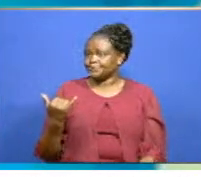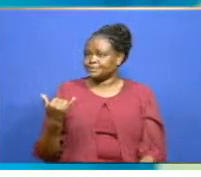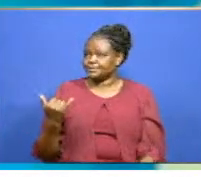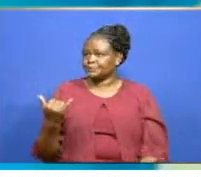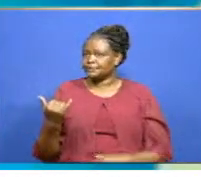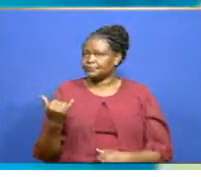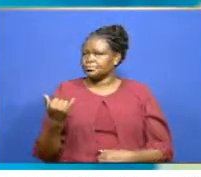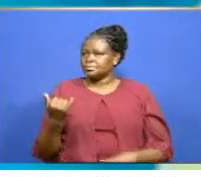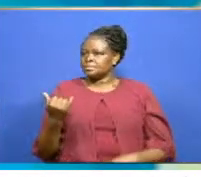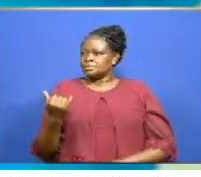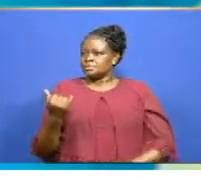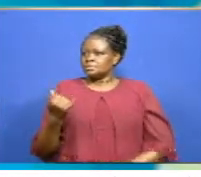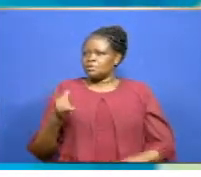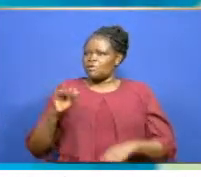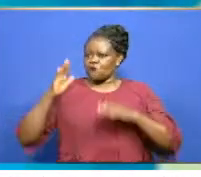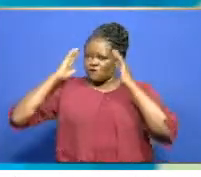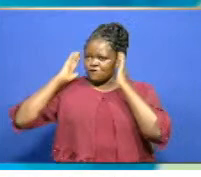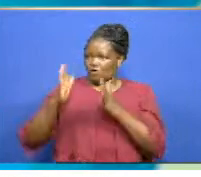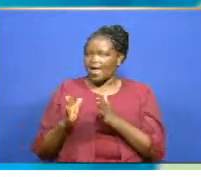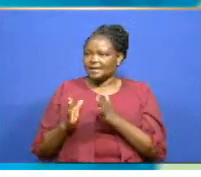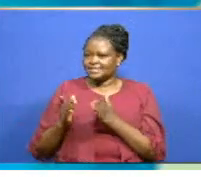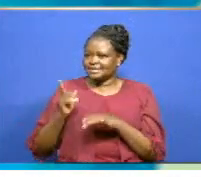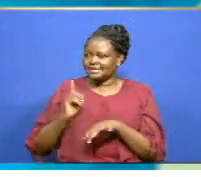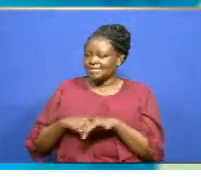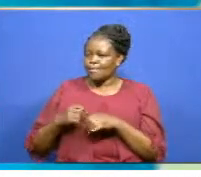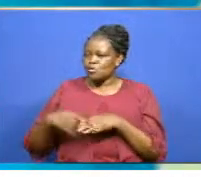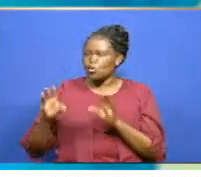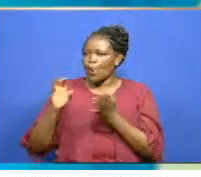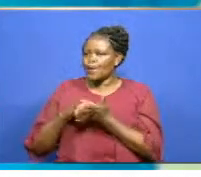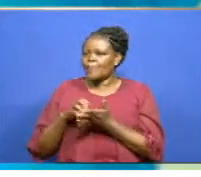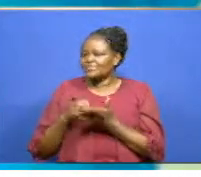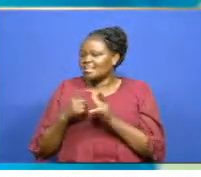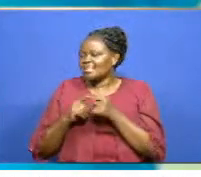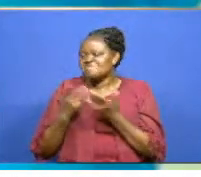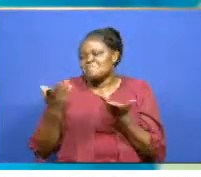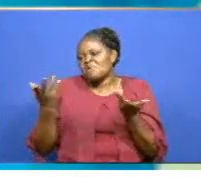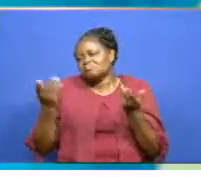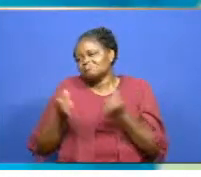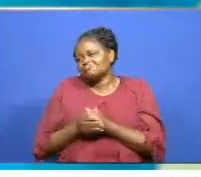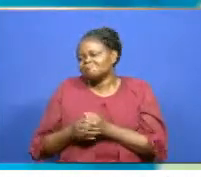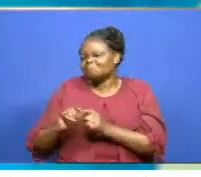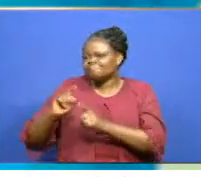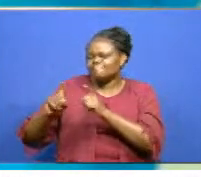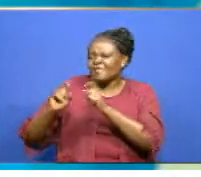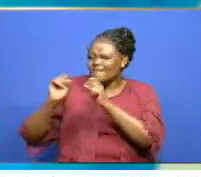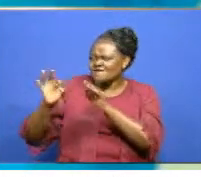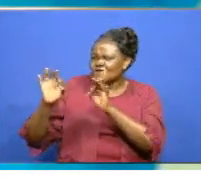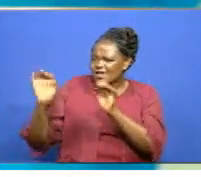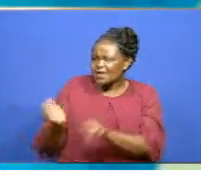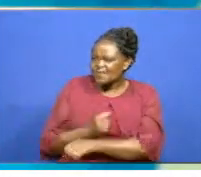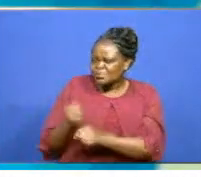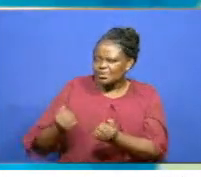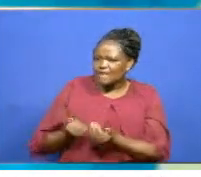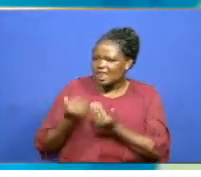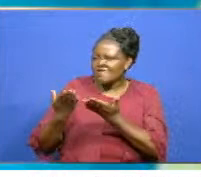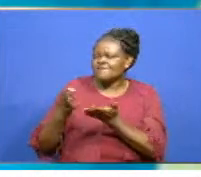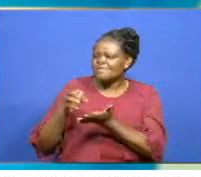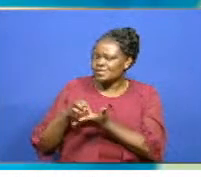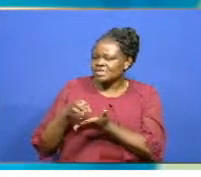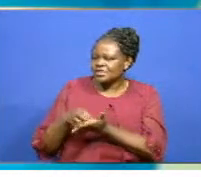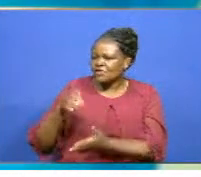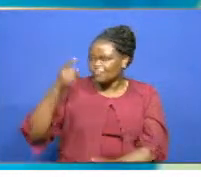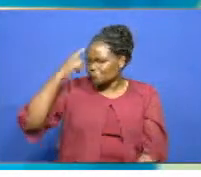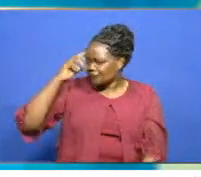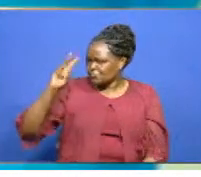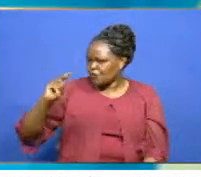ya kufocus on, kwa sababu akipoteza kiti kile, then watu watamuuliza maswali. Ikiwa huwezi deliver hiki kiti cha Matungu,